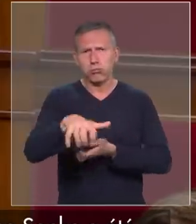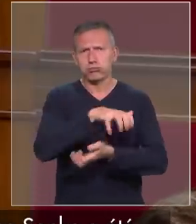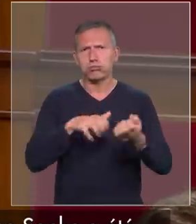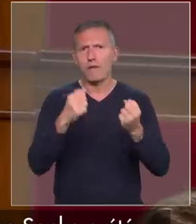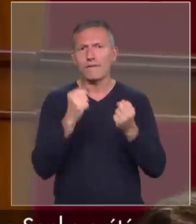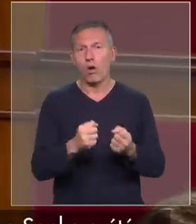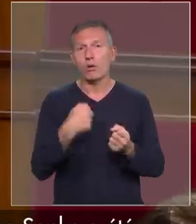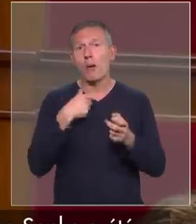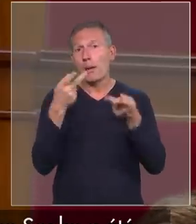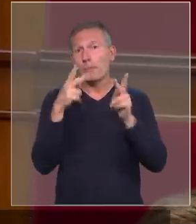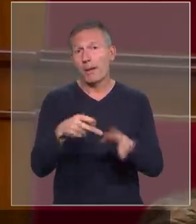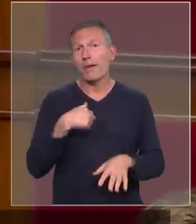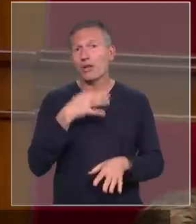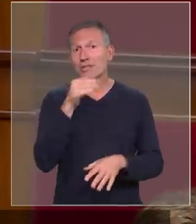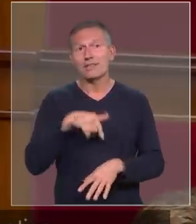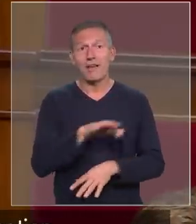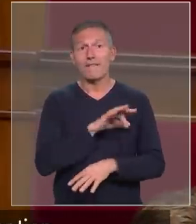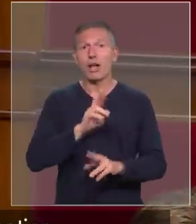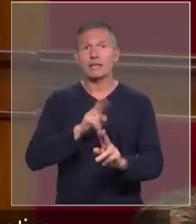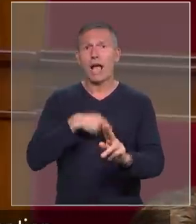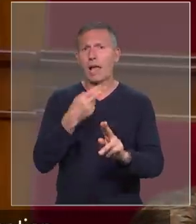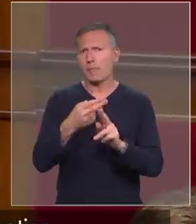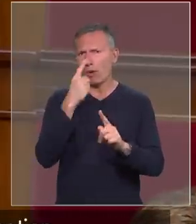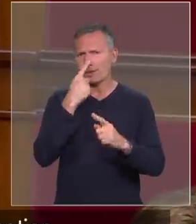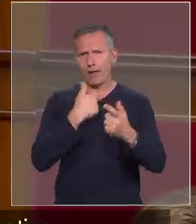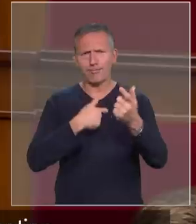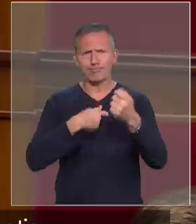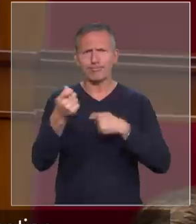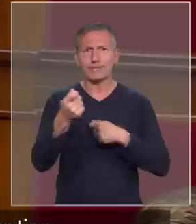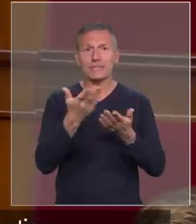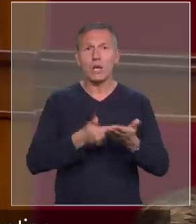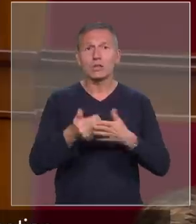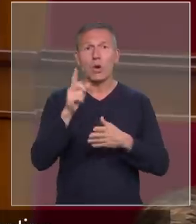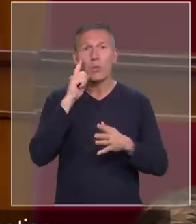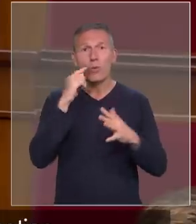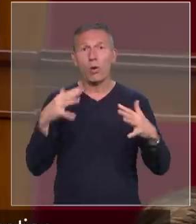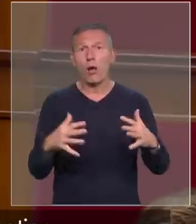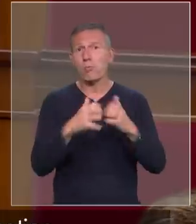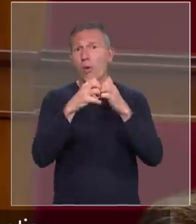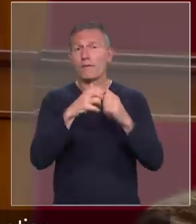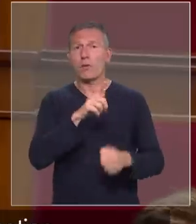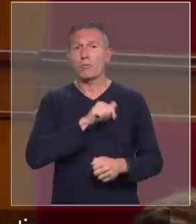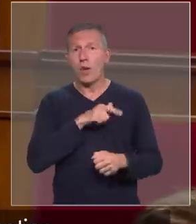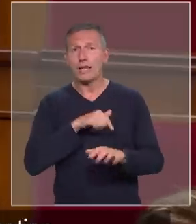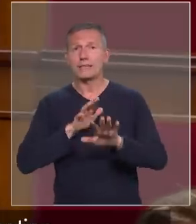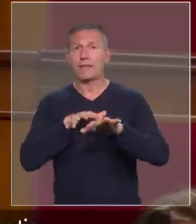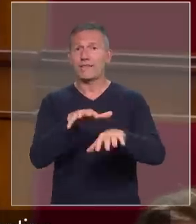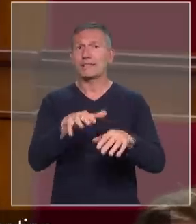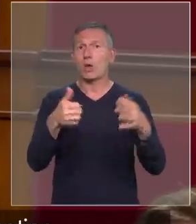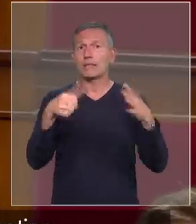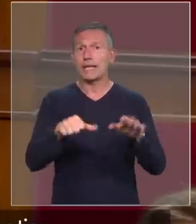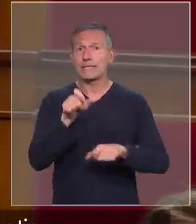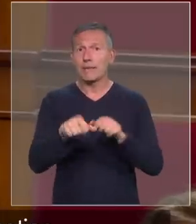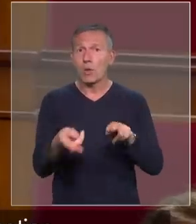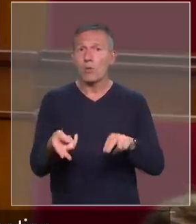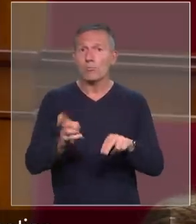ministre, permettez-moi de vous dire que la réponse de la France n'est pas à la hauteur. Pas à la hauteur parce que les affrontements entre la police et les manifestants ont déjà fait au moins 16 morts. On ne